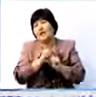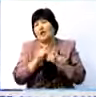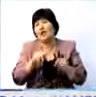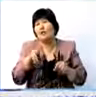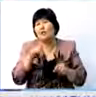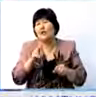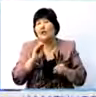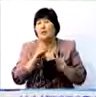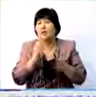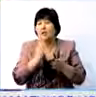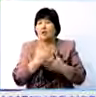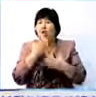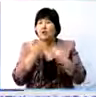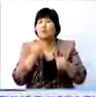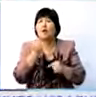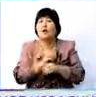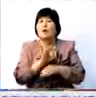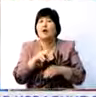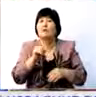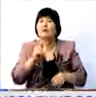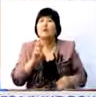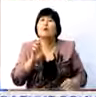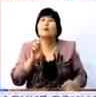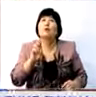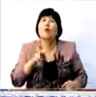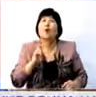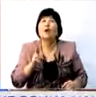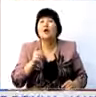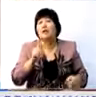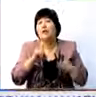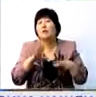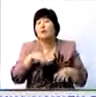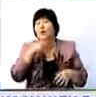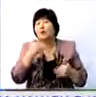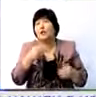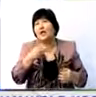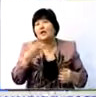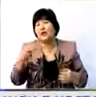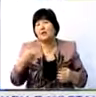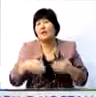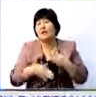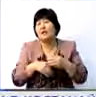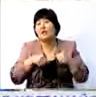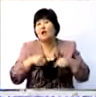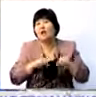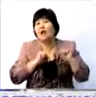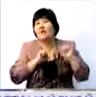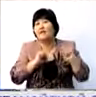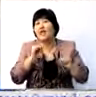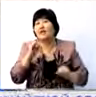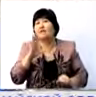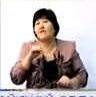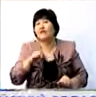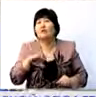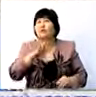пенообразователя, который имеет спрос в производстве пеноблоков. Особое внимание на форуме было уделено теме защиты прав инвесторов. В Казахстане